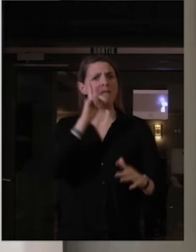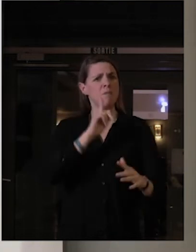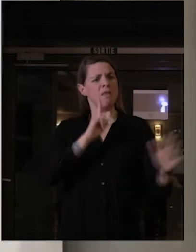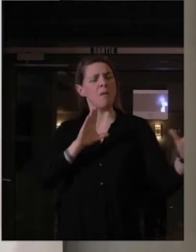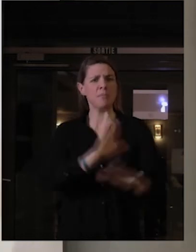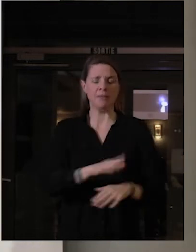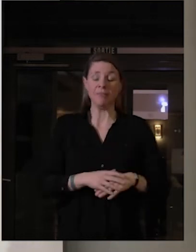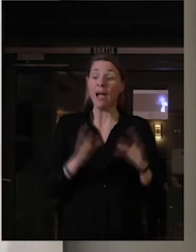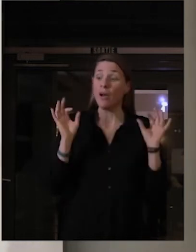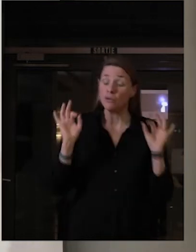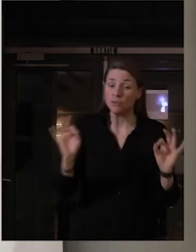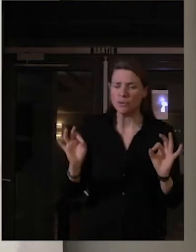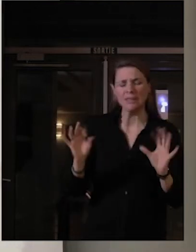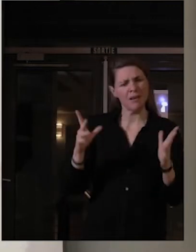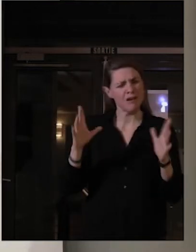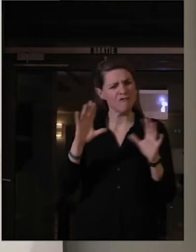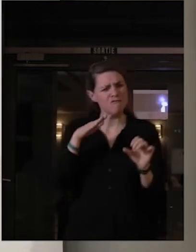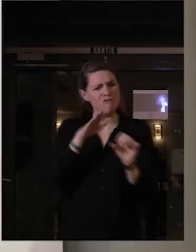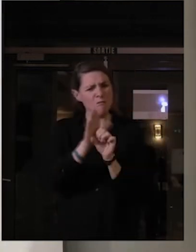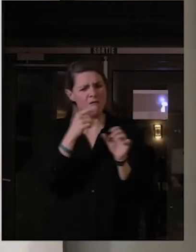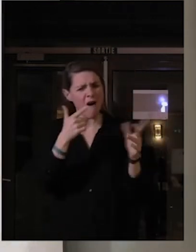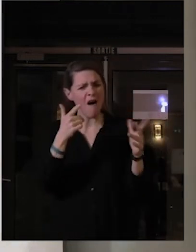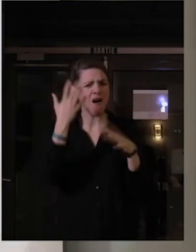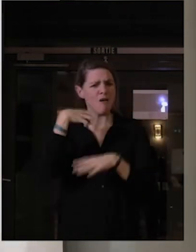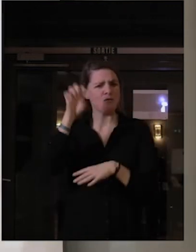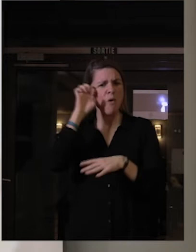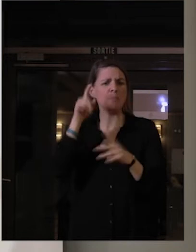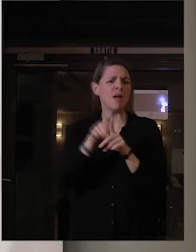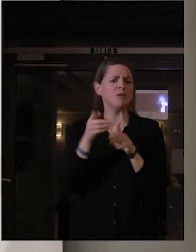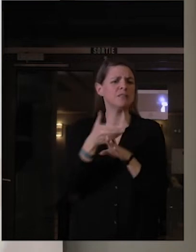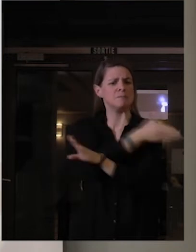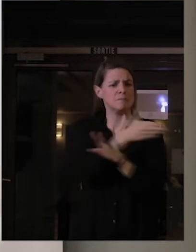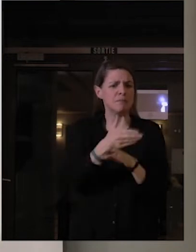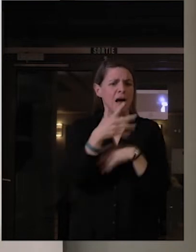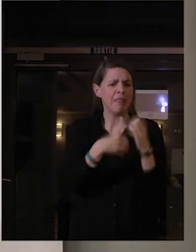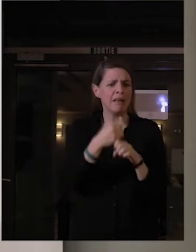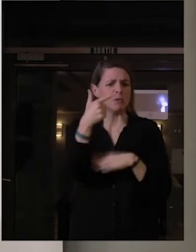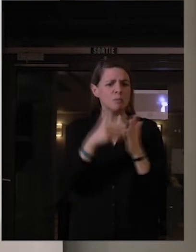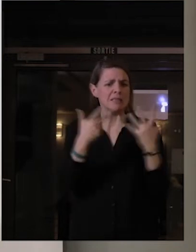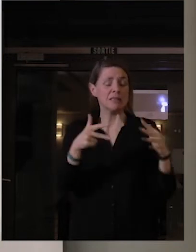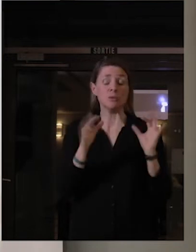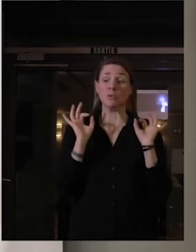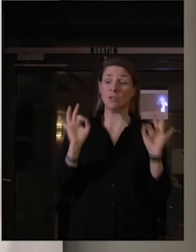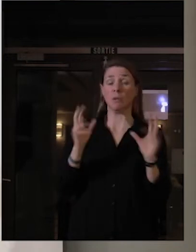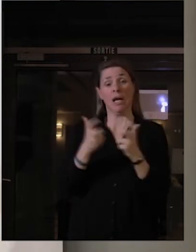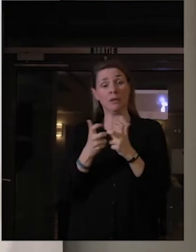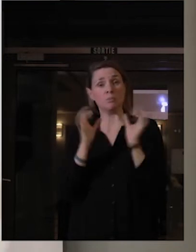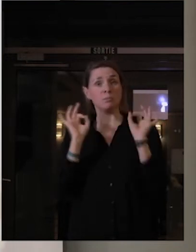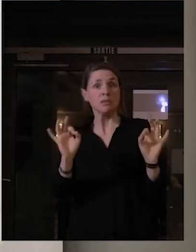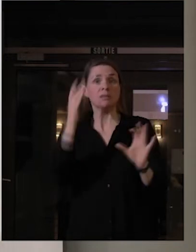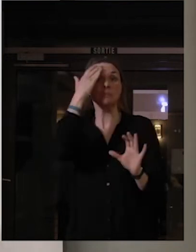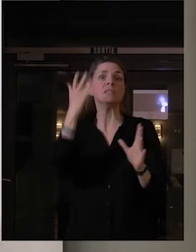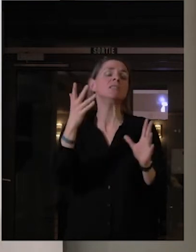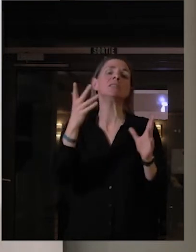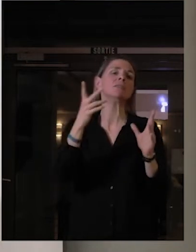Oui, alors ça, c'était au championnat d'Europe, ça s'est passé l'année d'avant aussi au championnat du monde en 2018. Donc c'est un bon exemple, je trouve, pour montrer que même dans les sports